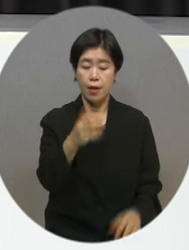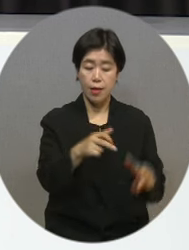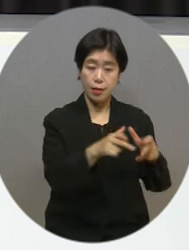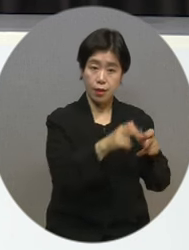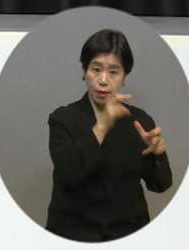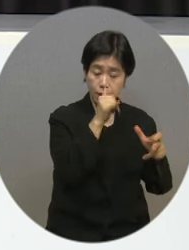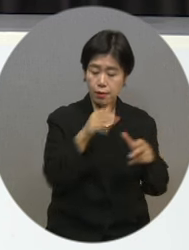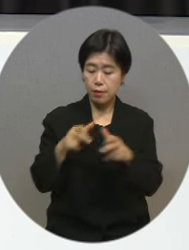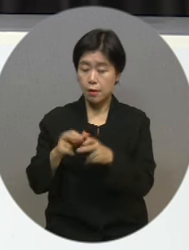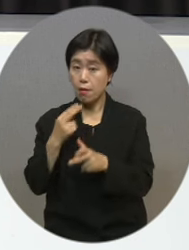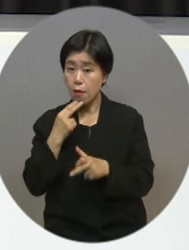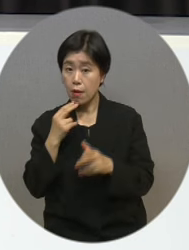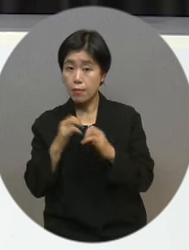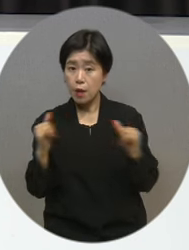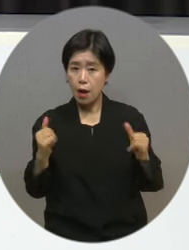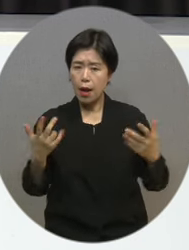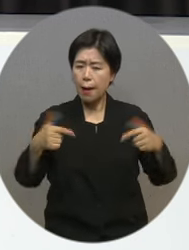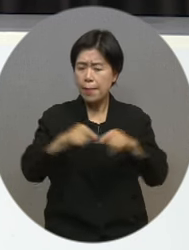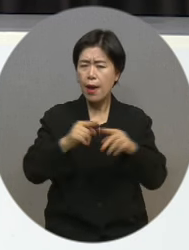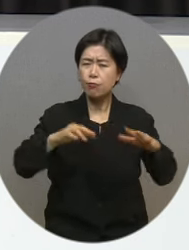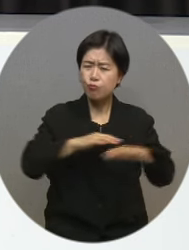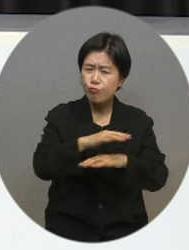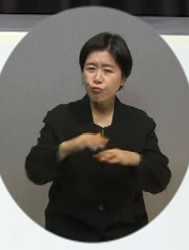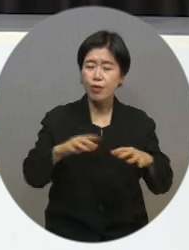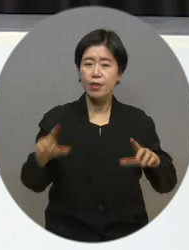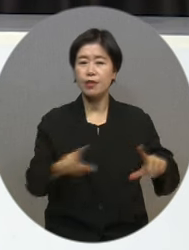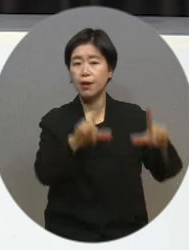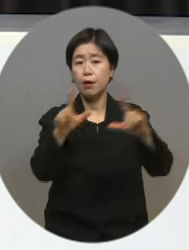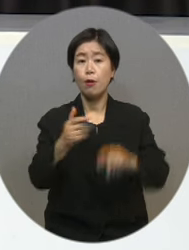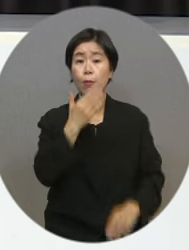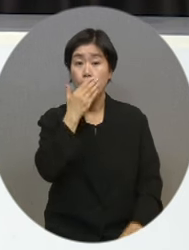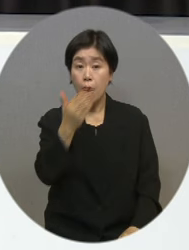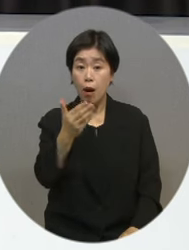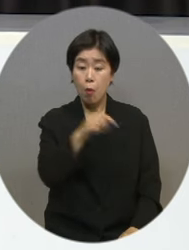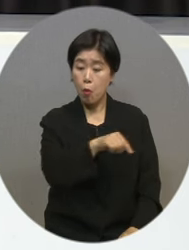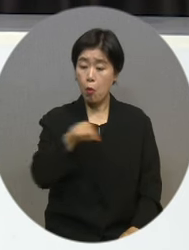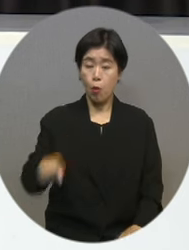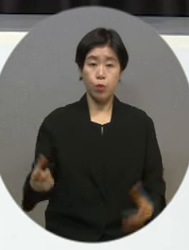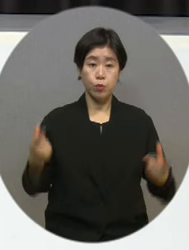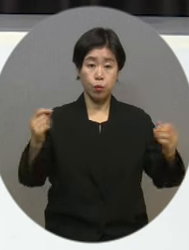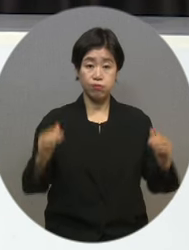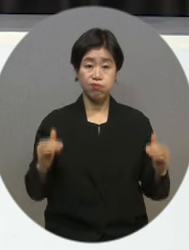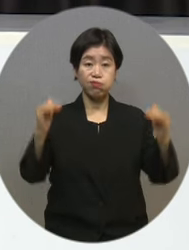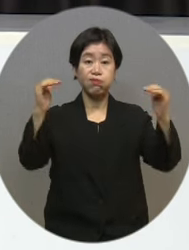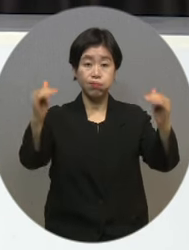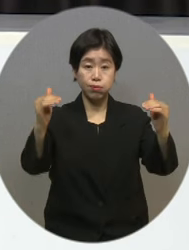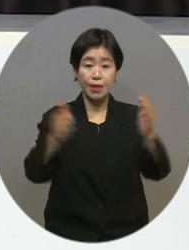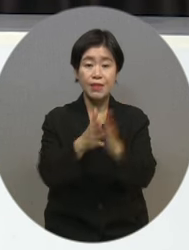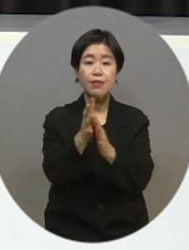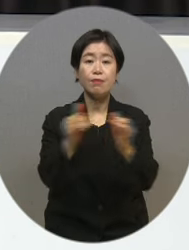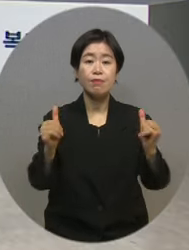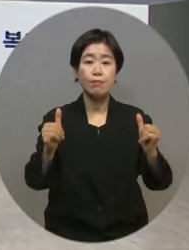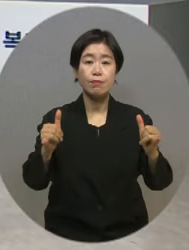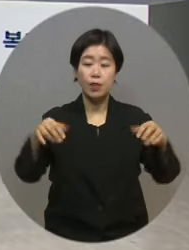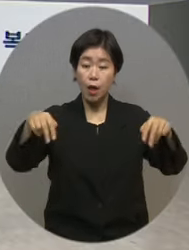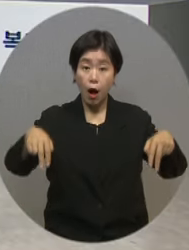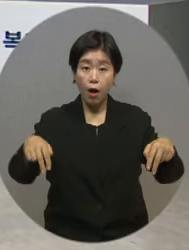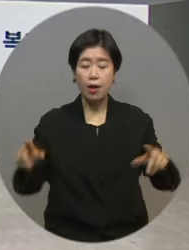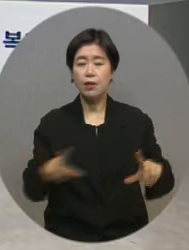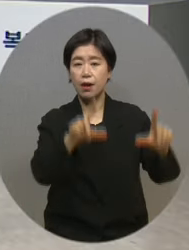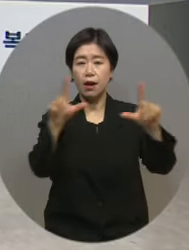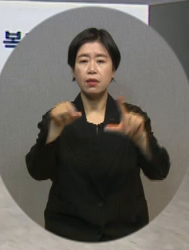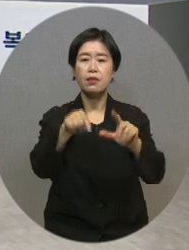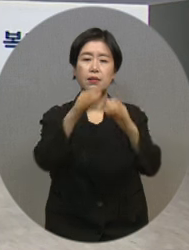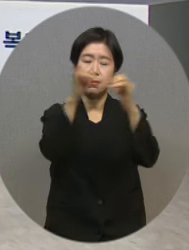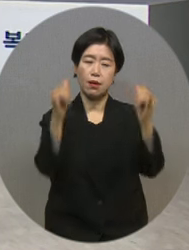배제되거나 분리되지 않고 평범한 시민으로 인식되는 사회를 만들어가는 것. 근데